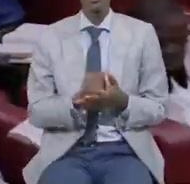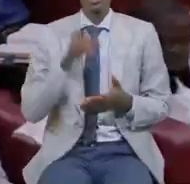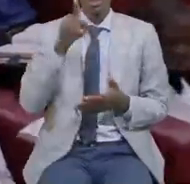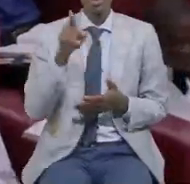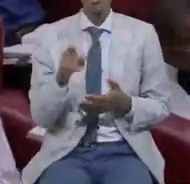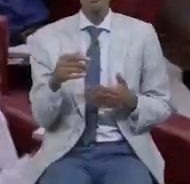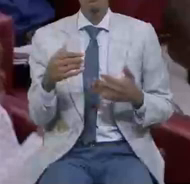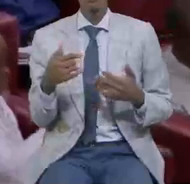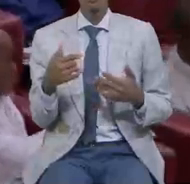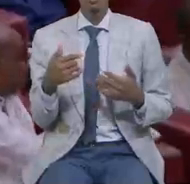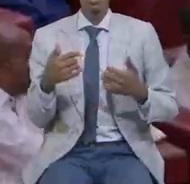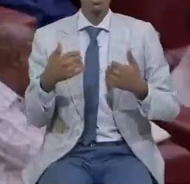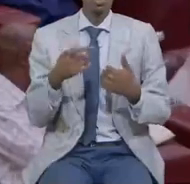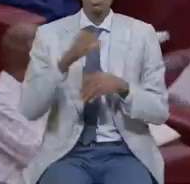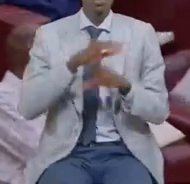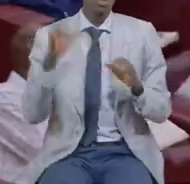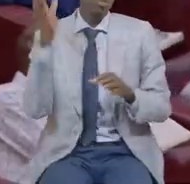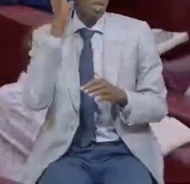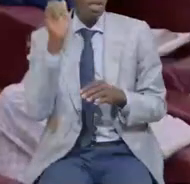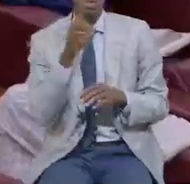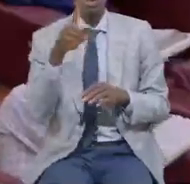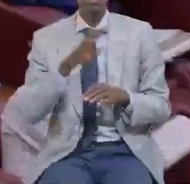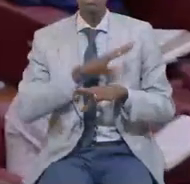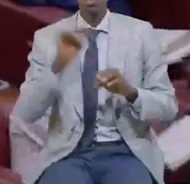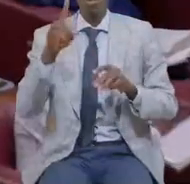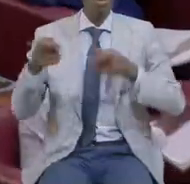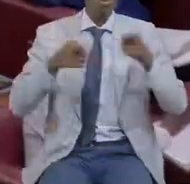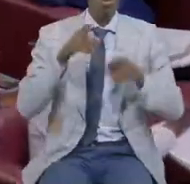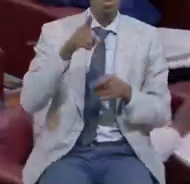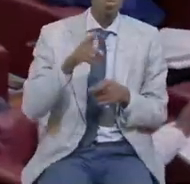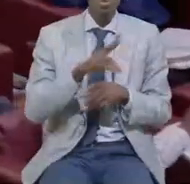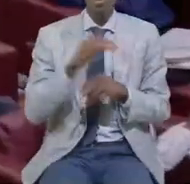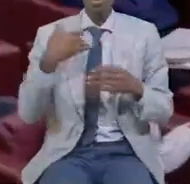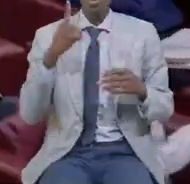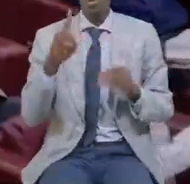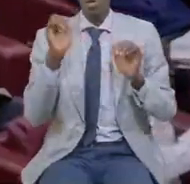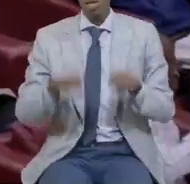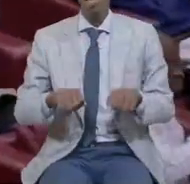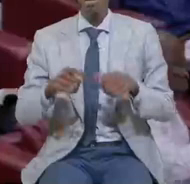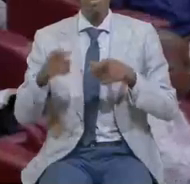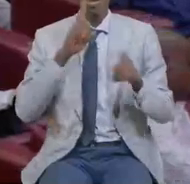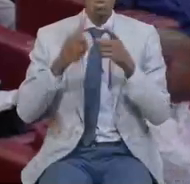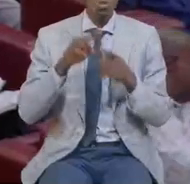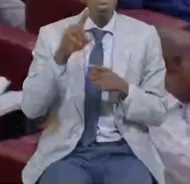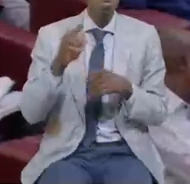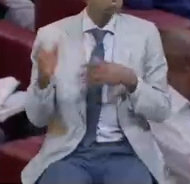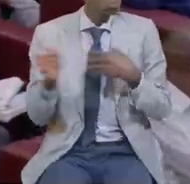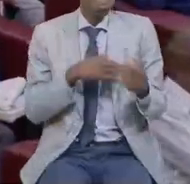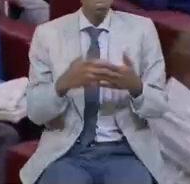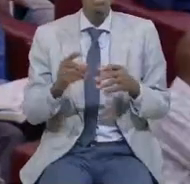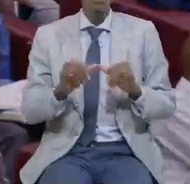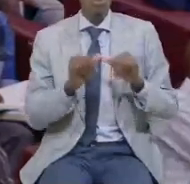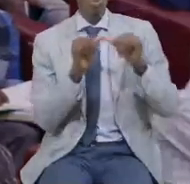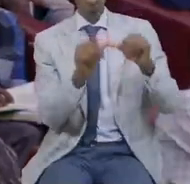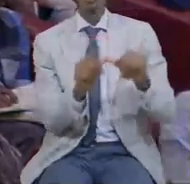que tu n'entends personne. Il n'y a personne qui puisse t'en parler. Tu fais ce que tu veux. Mais... Fais ce que tu